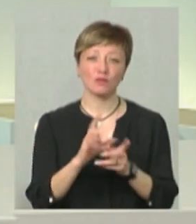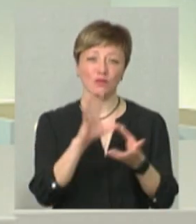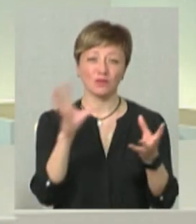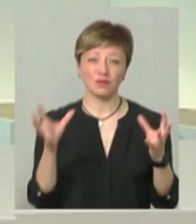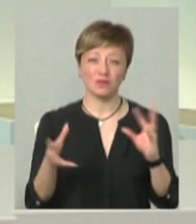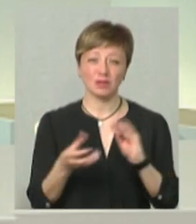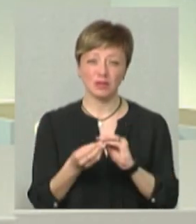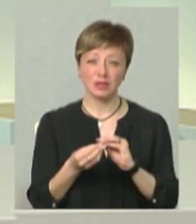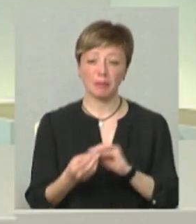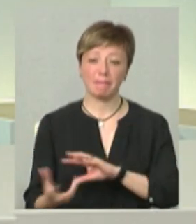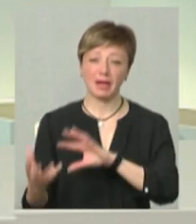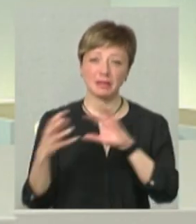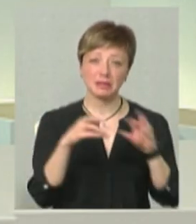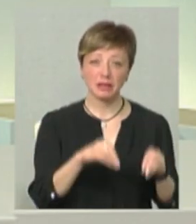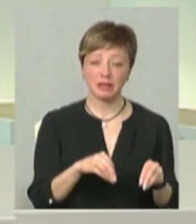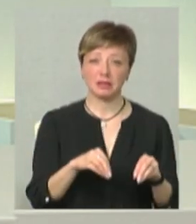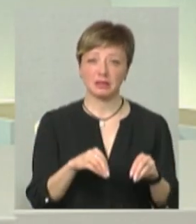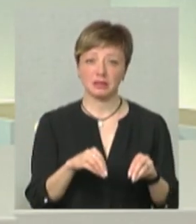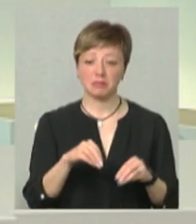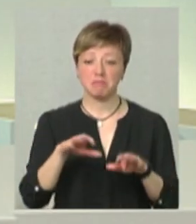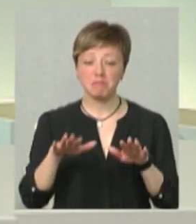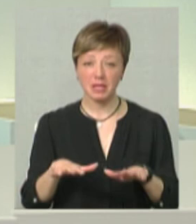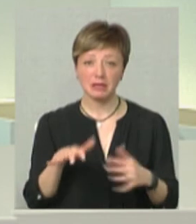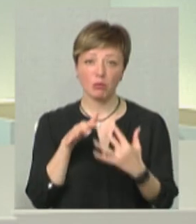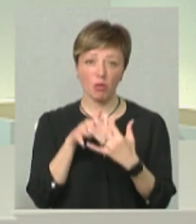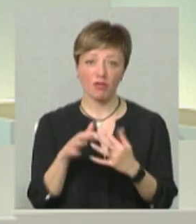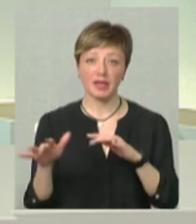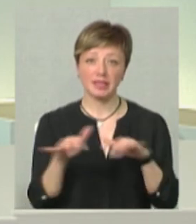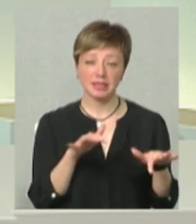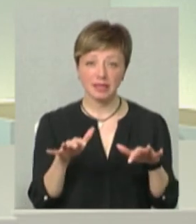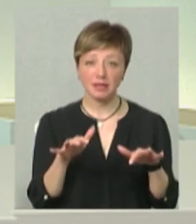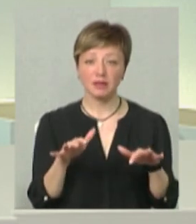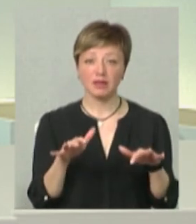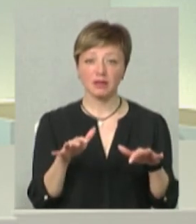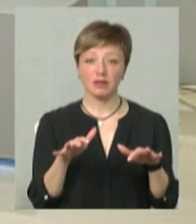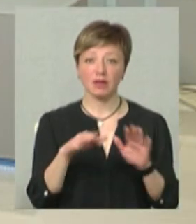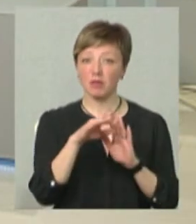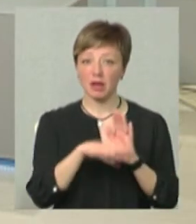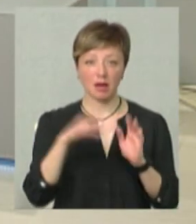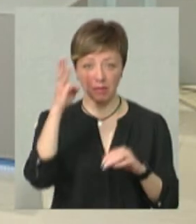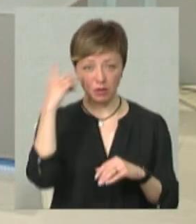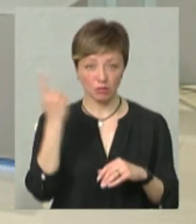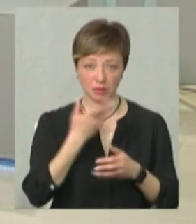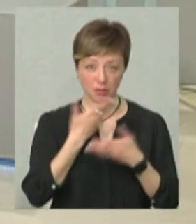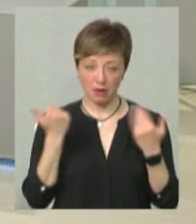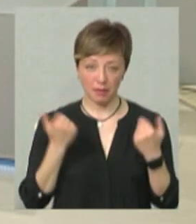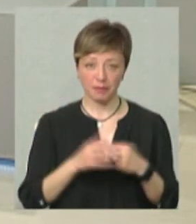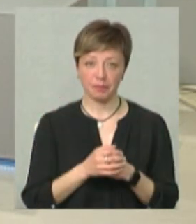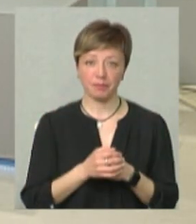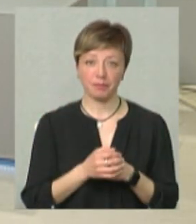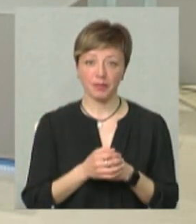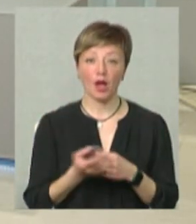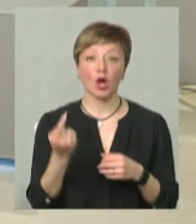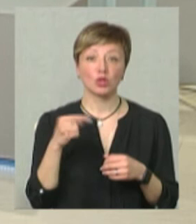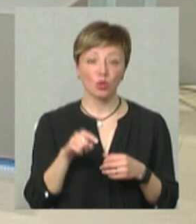ті, які переселені з місць бойових дій, в тому переліку Хмельниччини немає. Так.